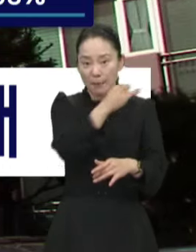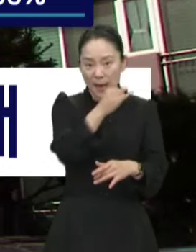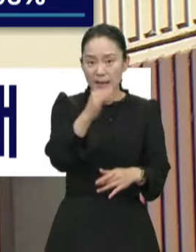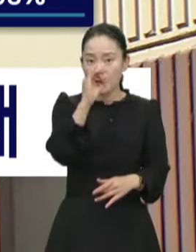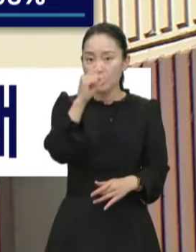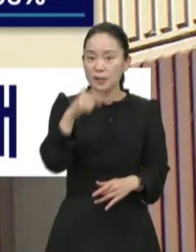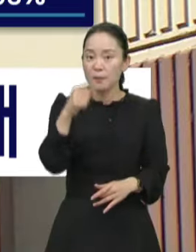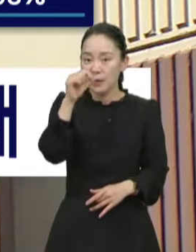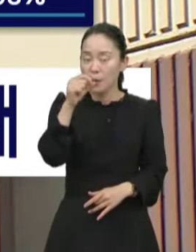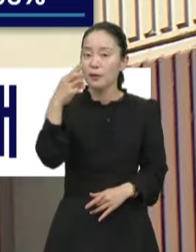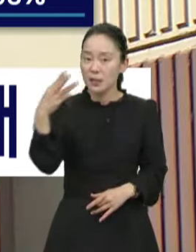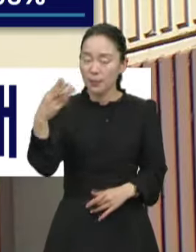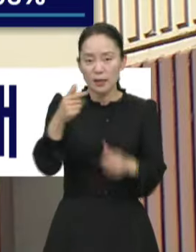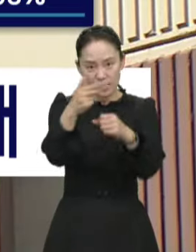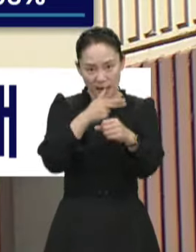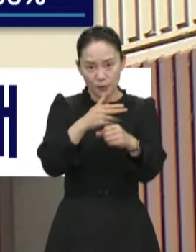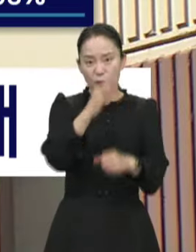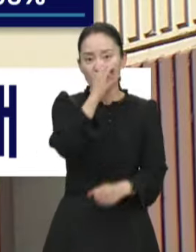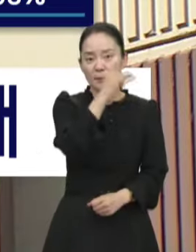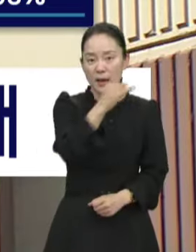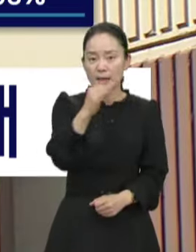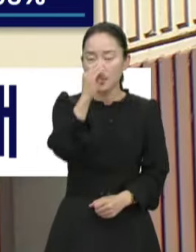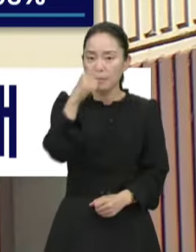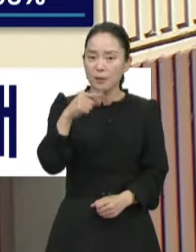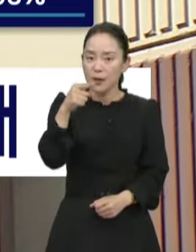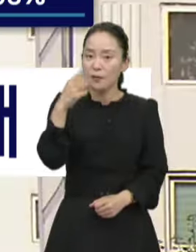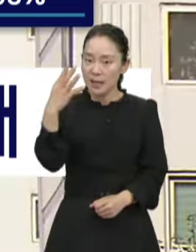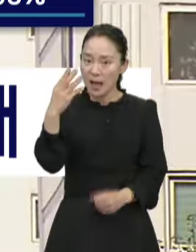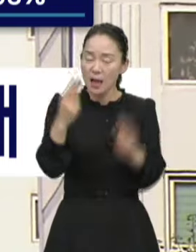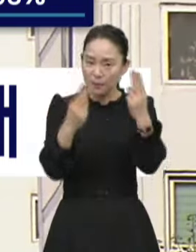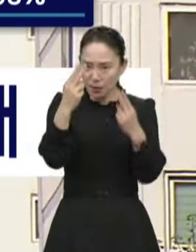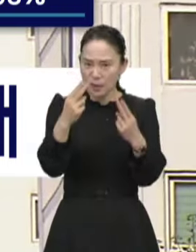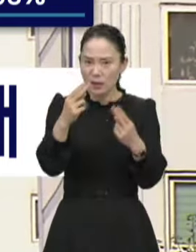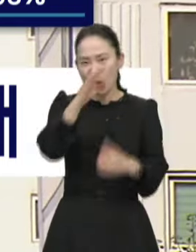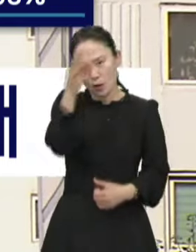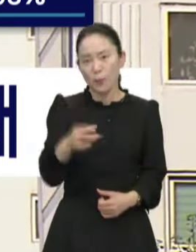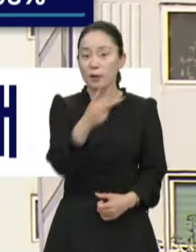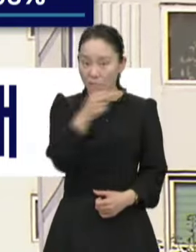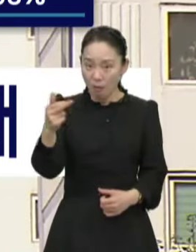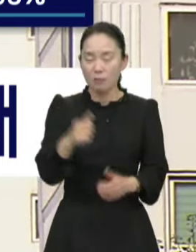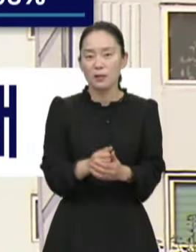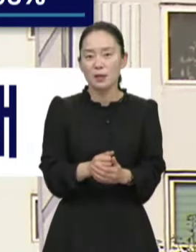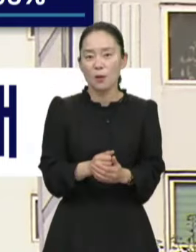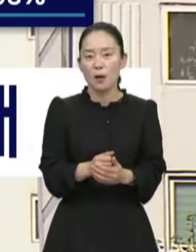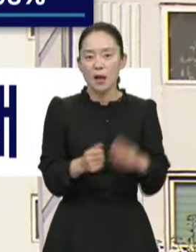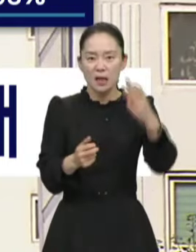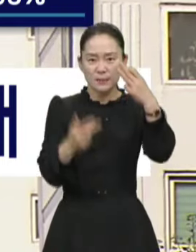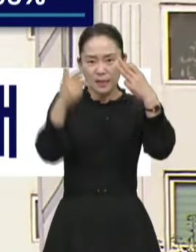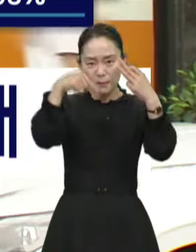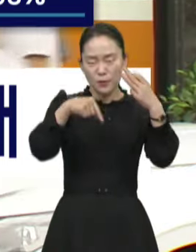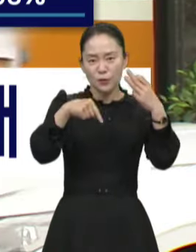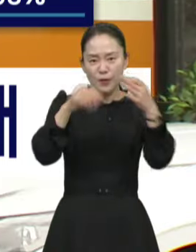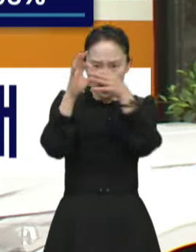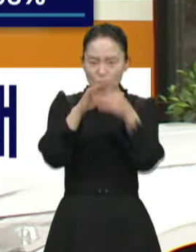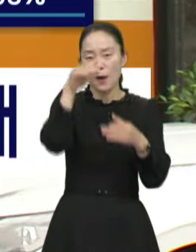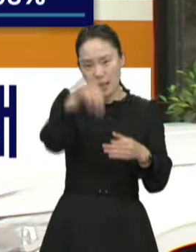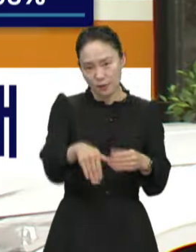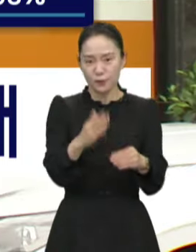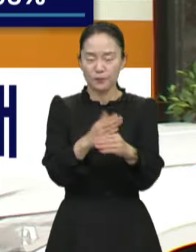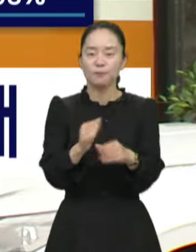-0.07% 지난주 -0.04% 비해 하락폭이 확대되며 13주째 하락세가